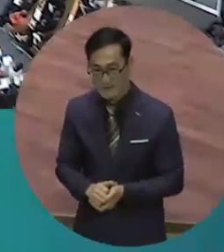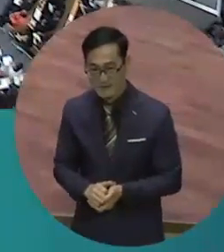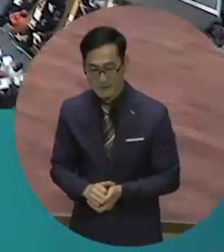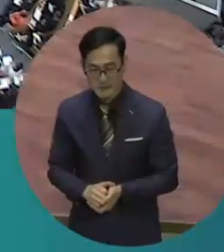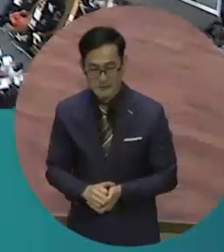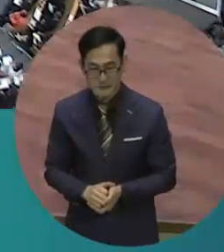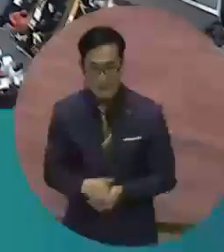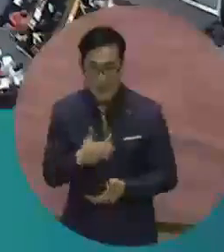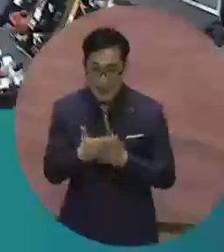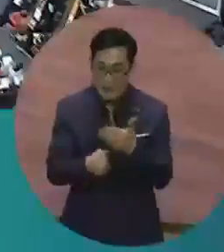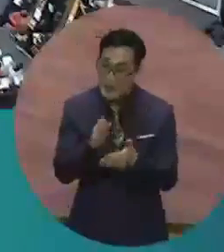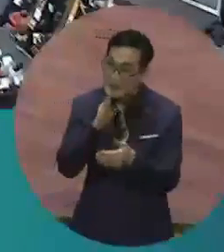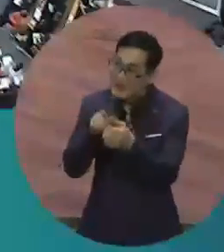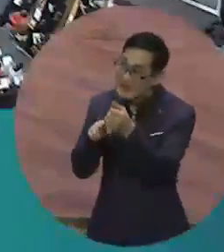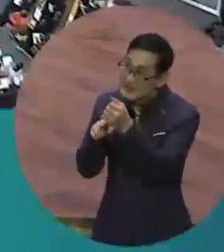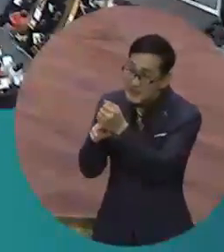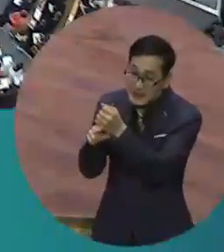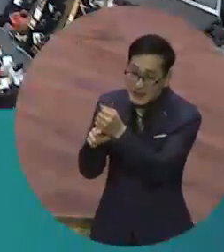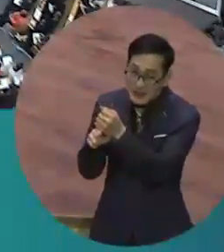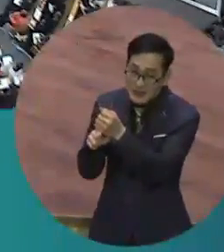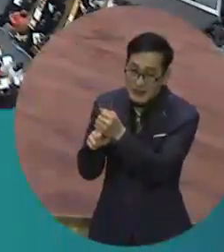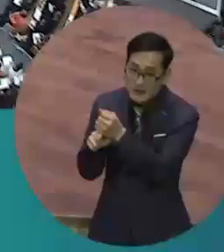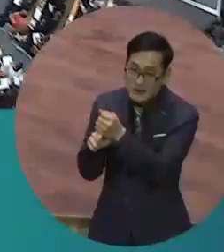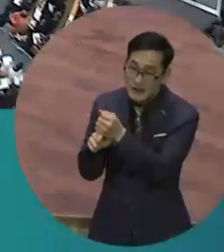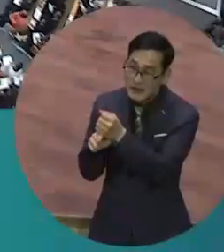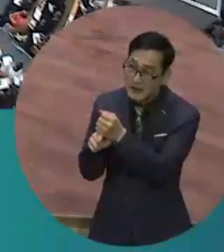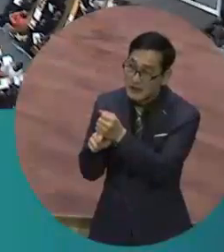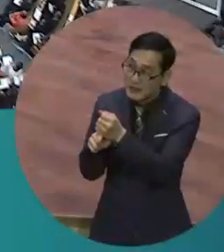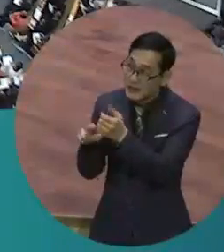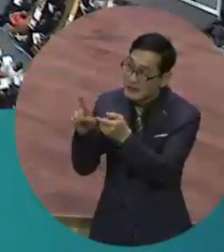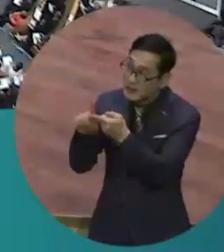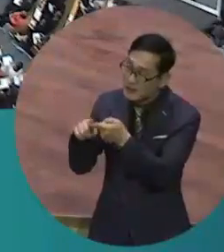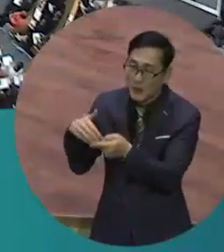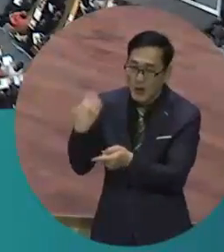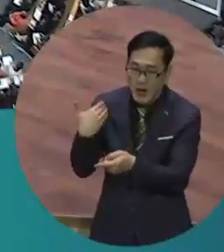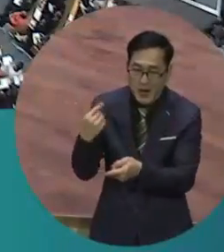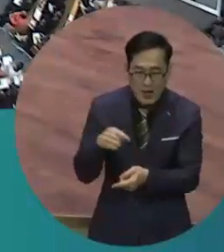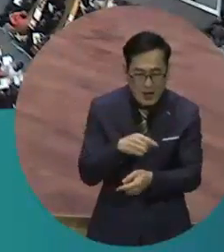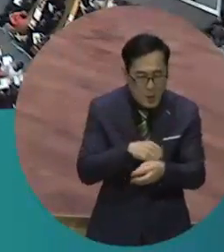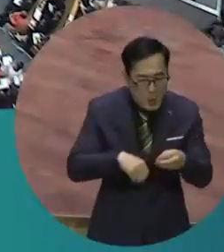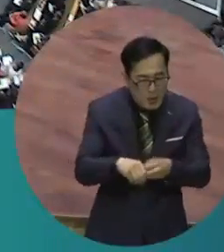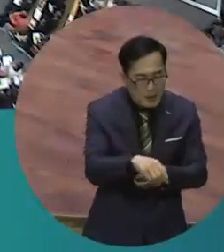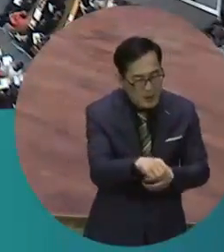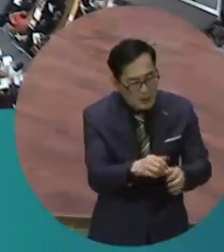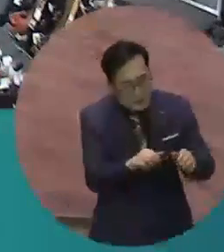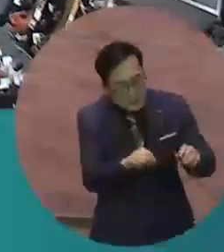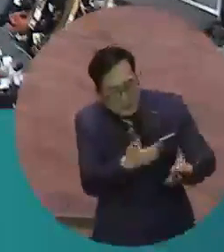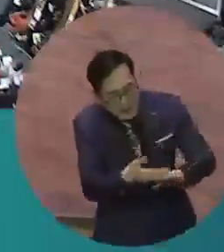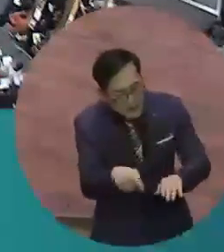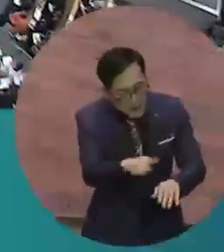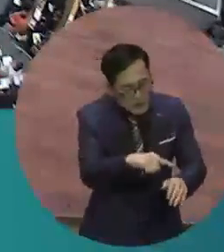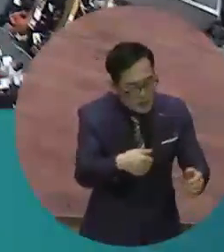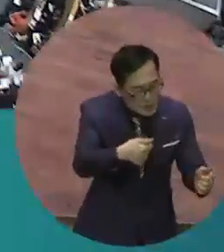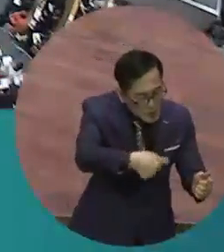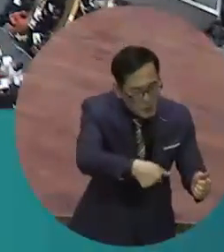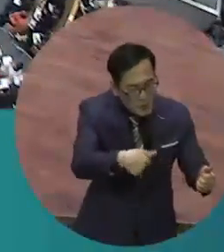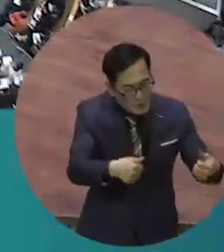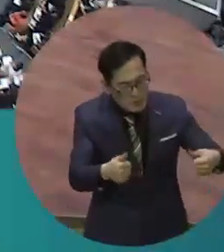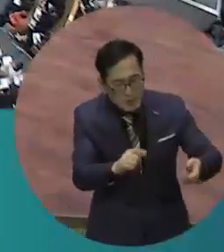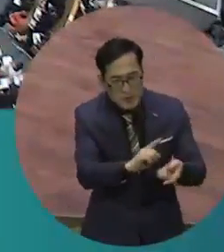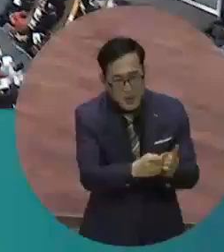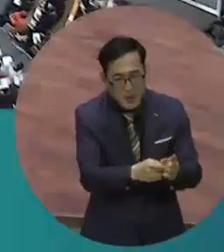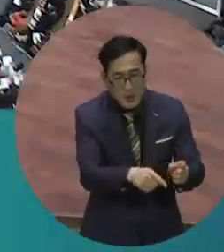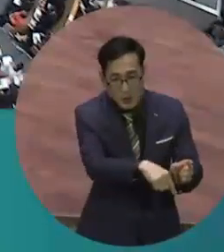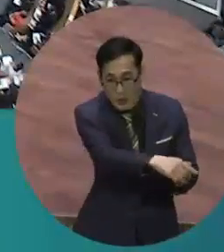바꾸어 피조물을 조물주보다 더 경배하고 섬김이라. 주는 곧 영원히 찬송할